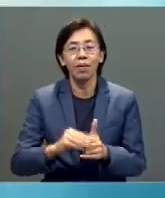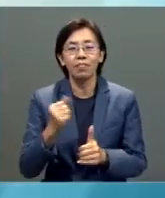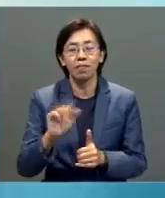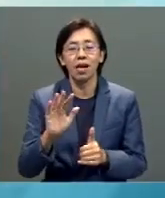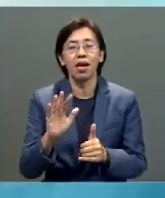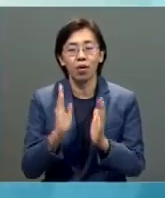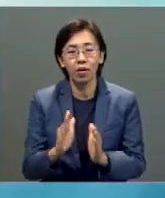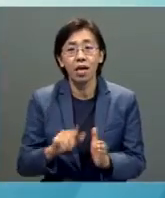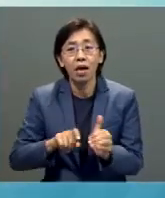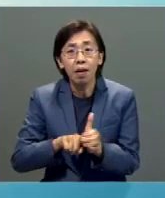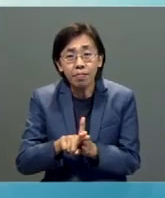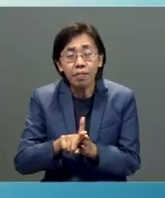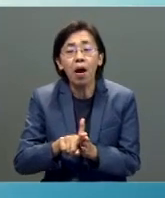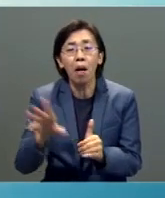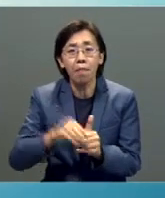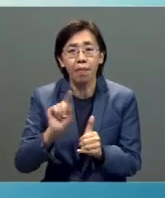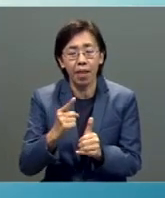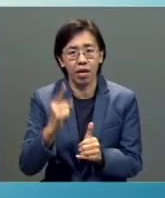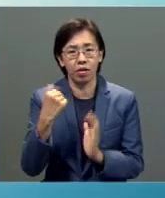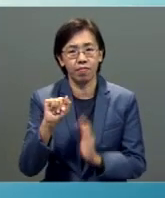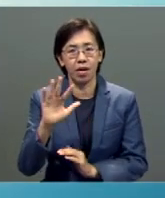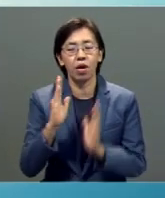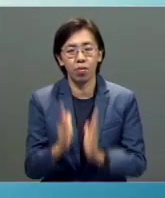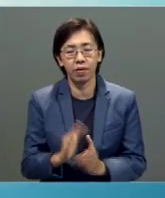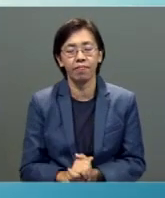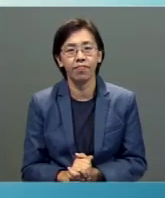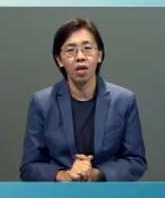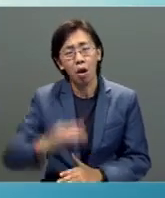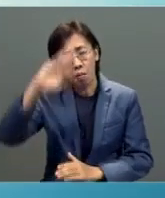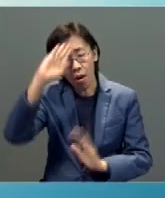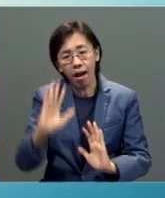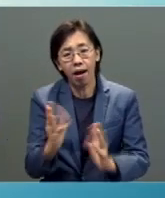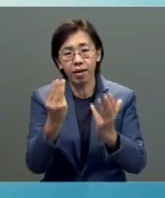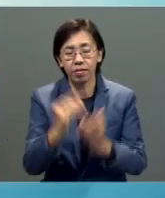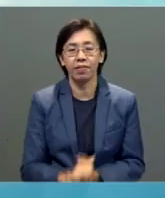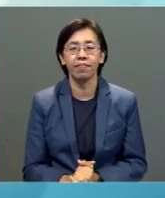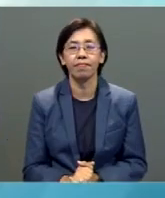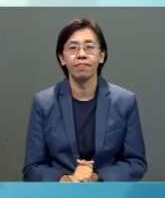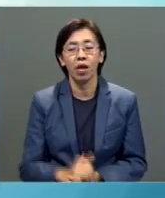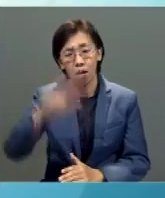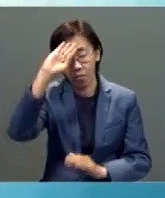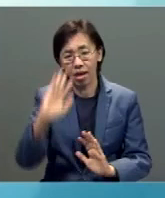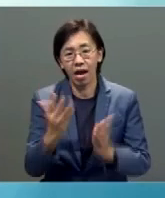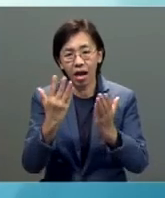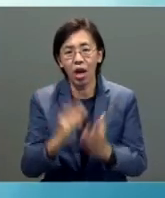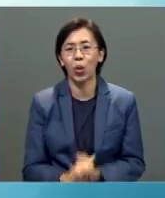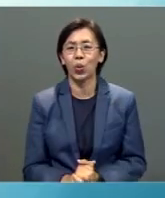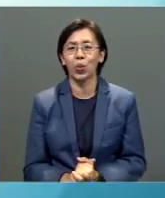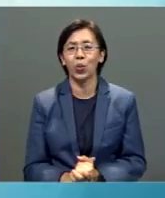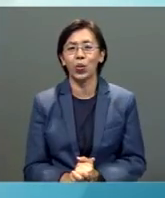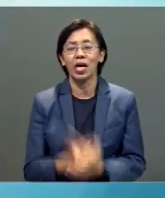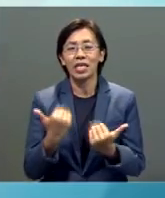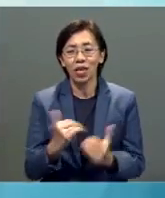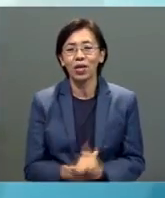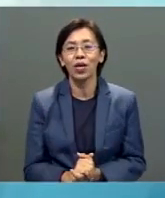ผู้ป่วยใหม่ในวันนี้นะครับแล้วก็มีผู้ป่วยที่หายป่วยไปแล้วในวันนี้ขึ้นเลข3